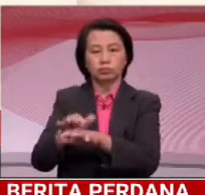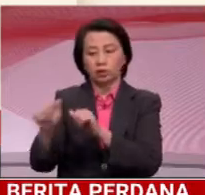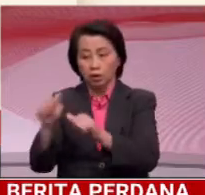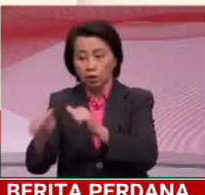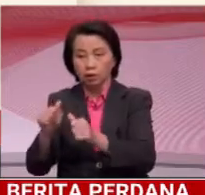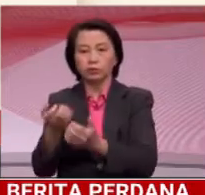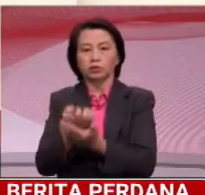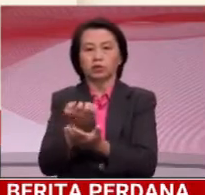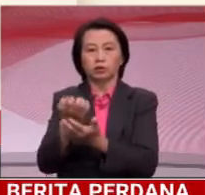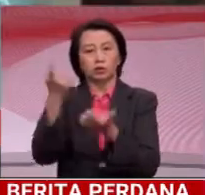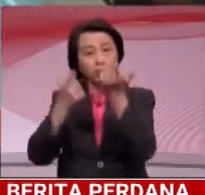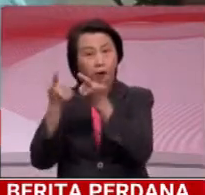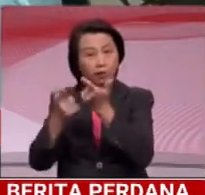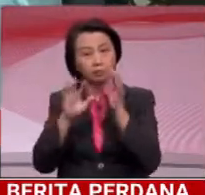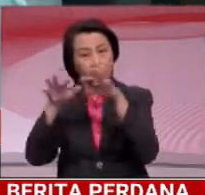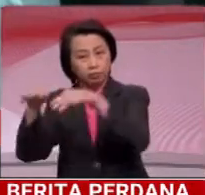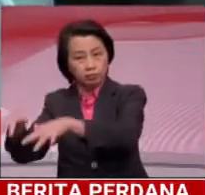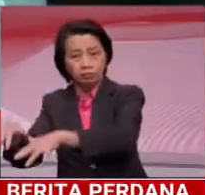aktiviti ekonomi.